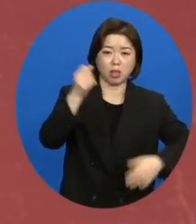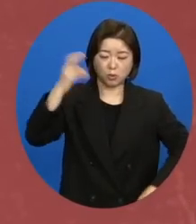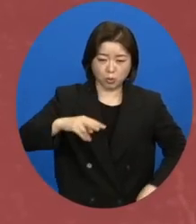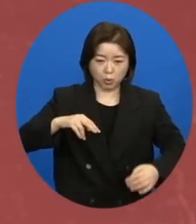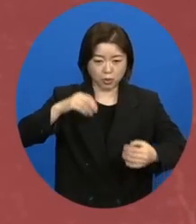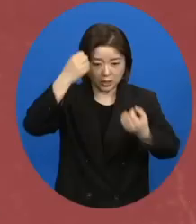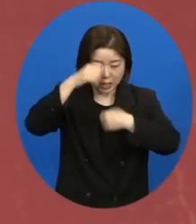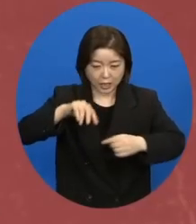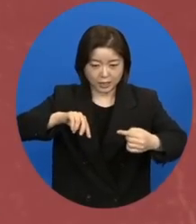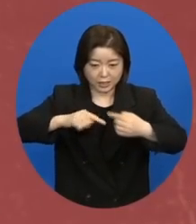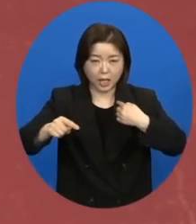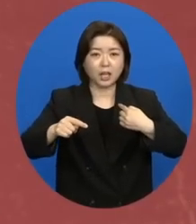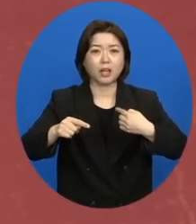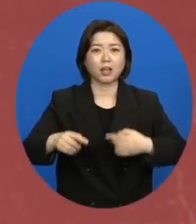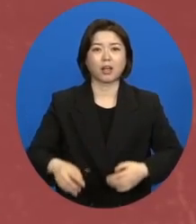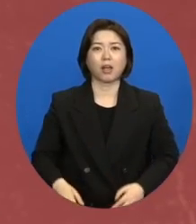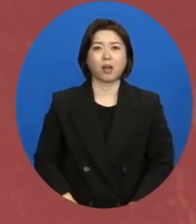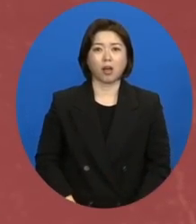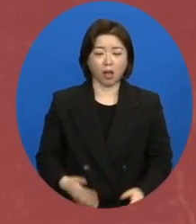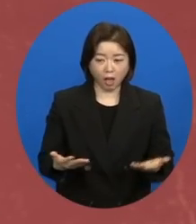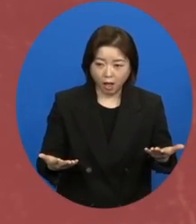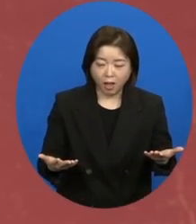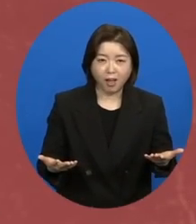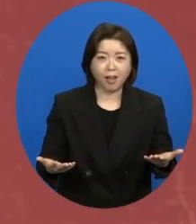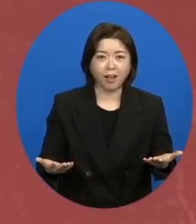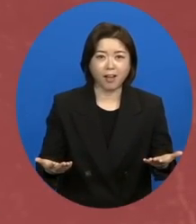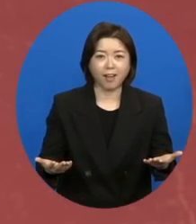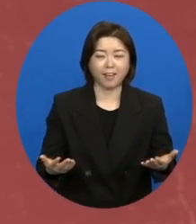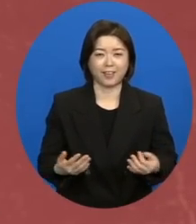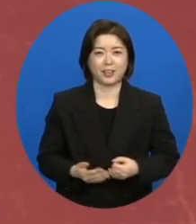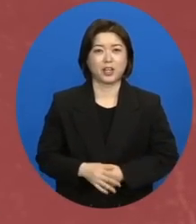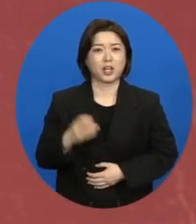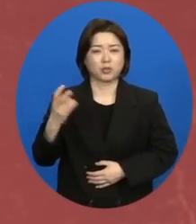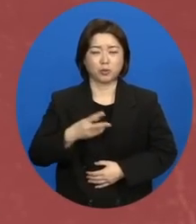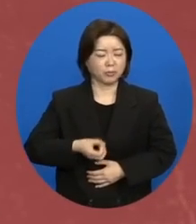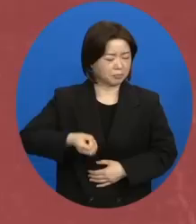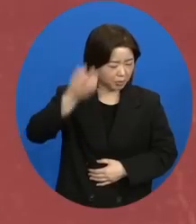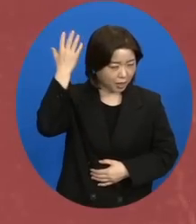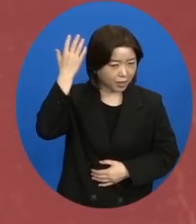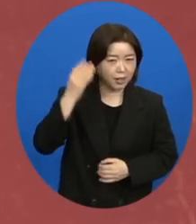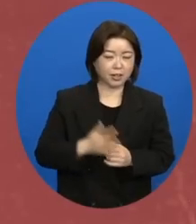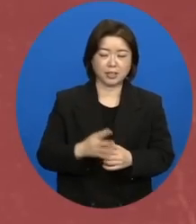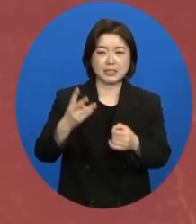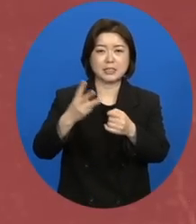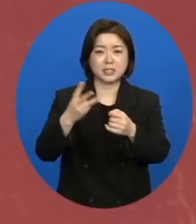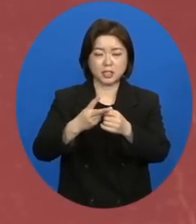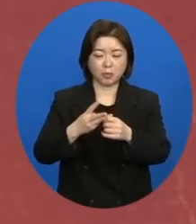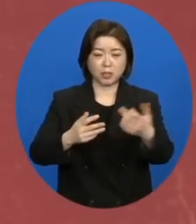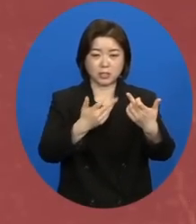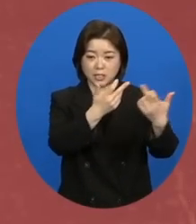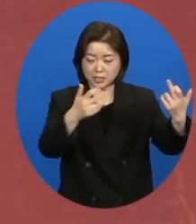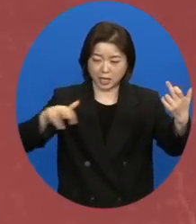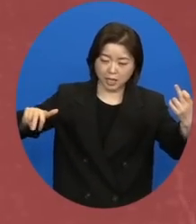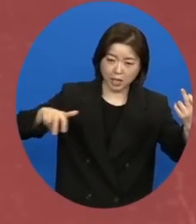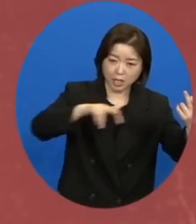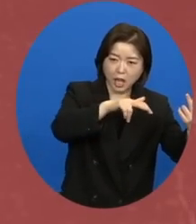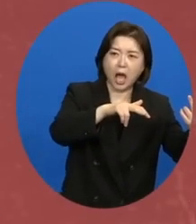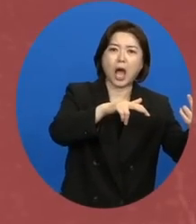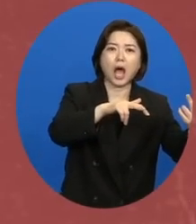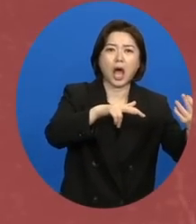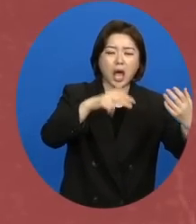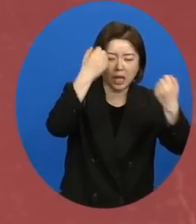부러졌대. 이 뭐야? 그리고 또 잊어버렸어요. 세 번째 산에 갔다가 또